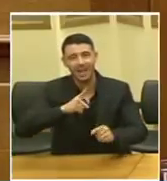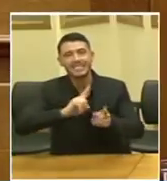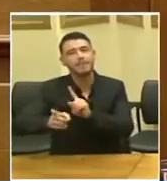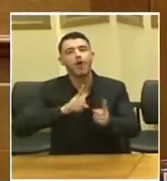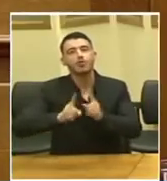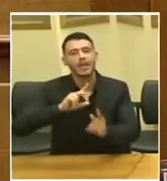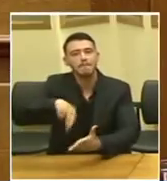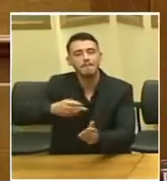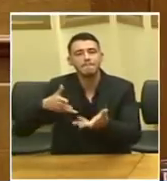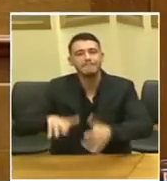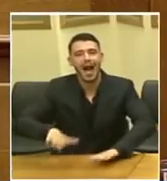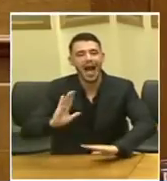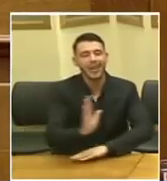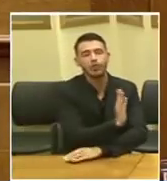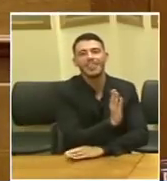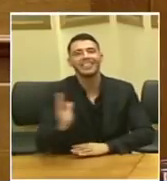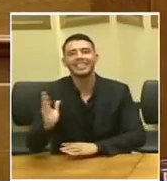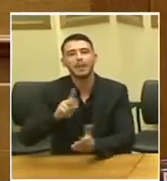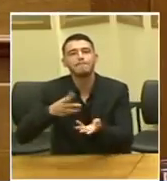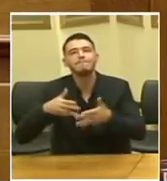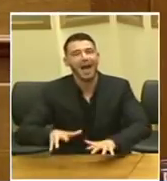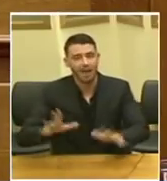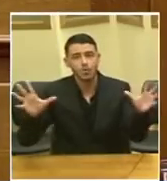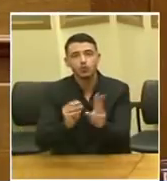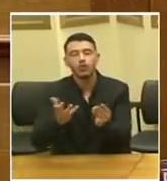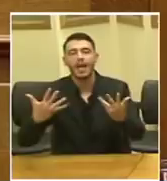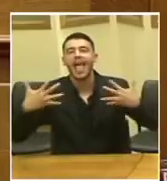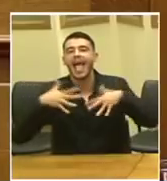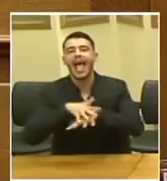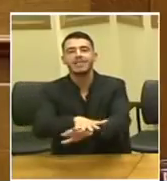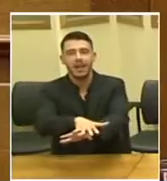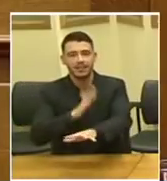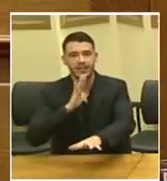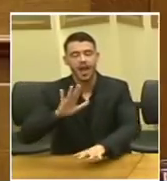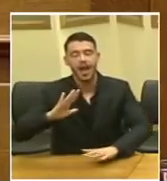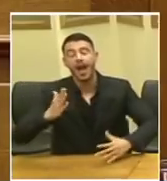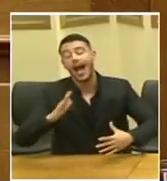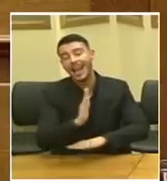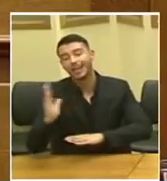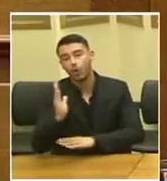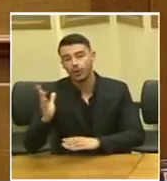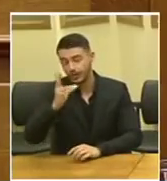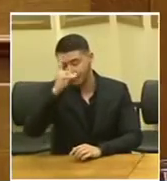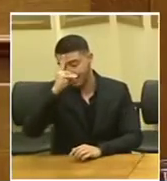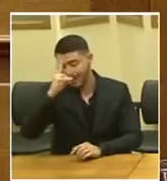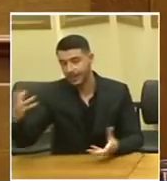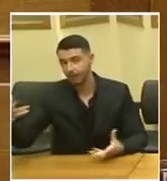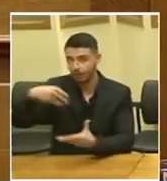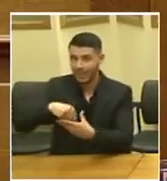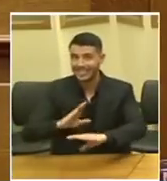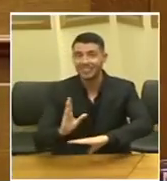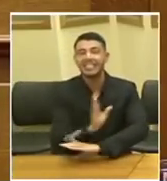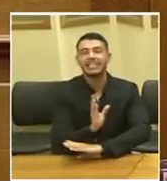Γερμανίας. Ήταν η Συμφωνία Ένταξης της Ανατολικής Γερμανίας στη Δυτική, ενός κράτους